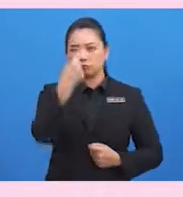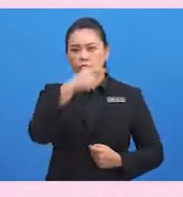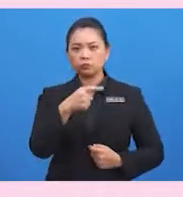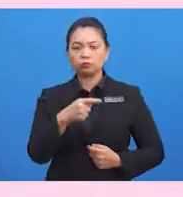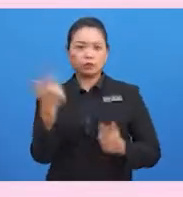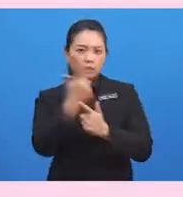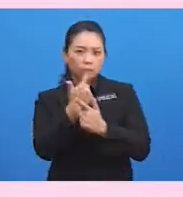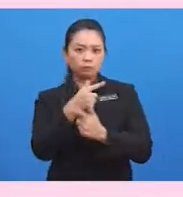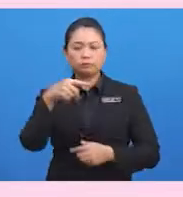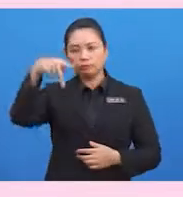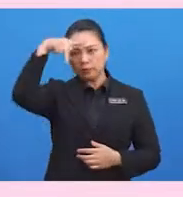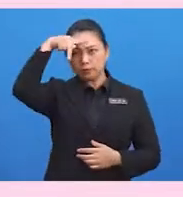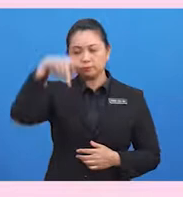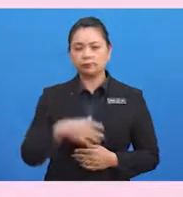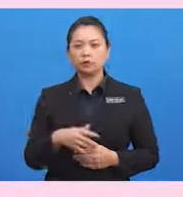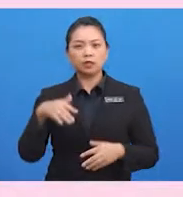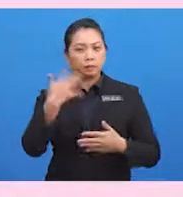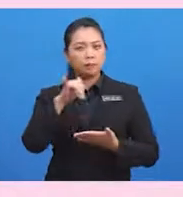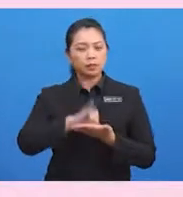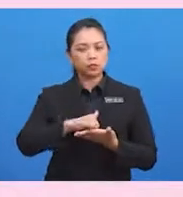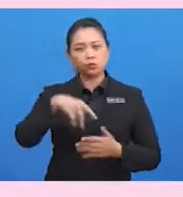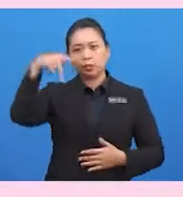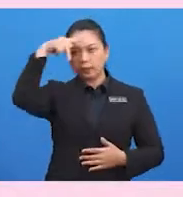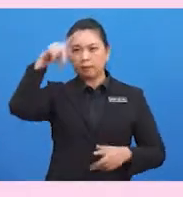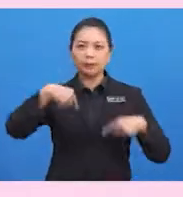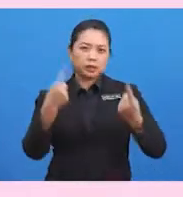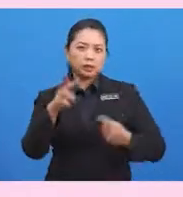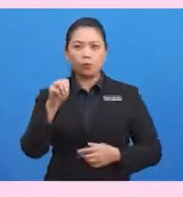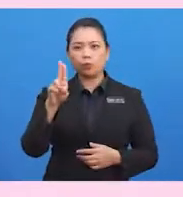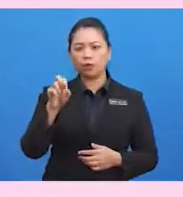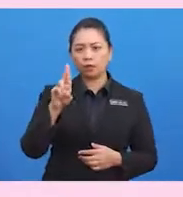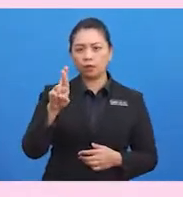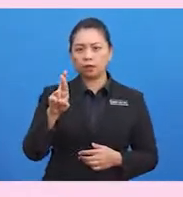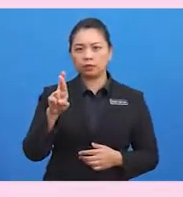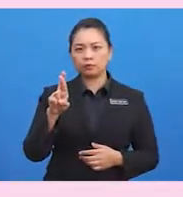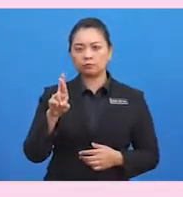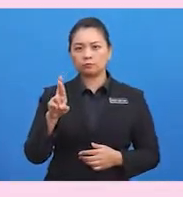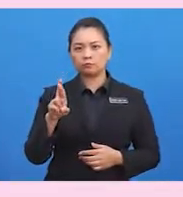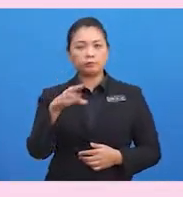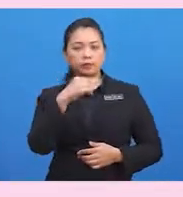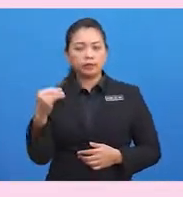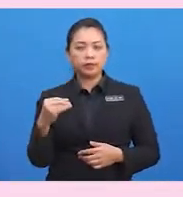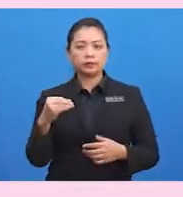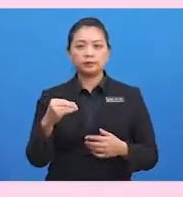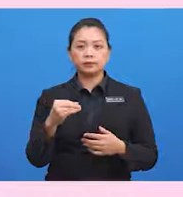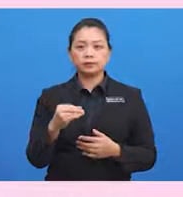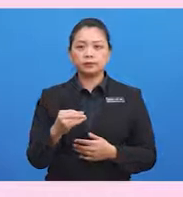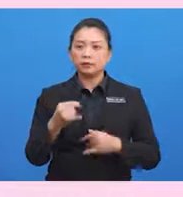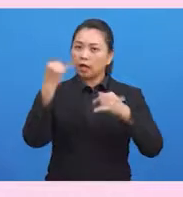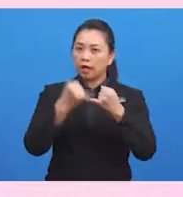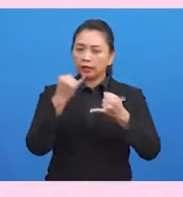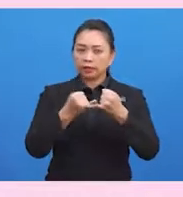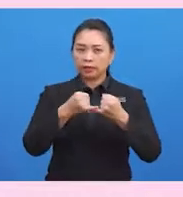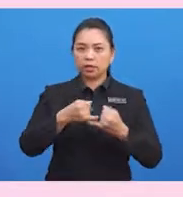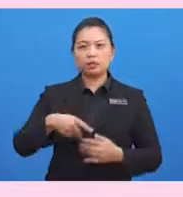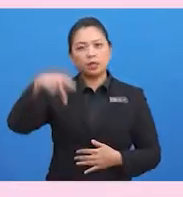berpindah dan menuju ke utara keseneng ujung dan bertemu dan akhirnya Hai Parameswara